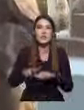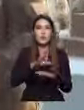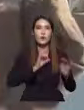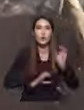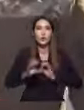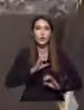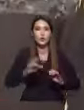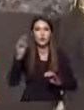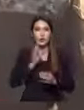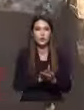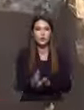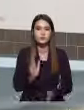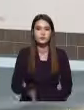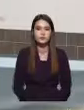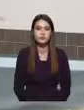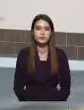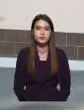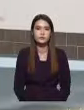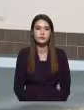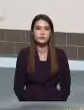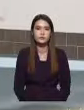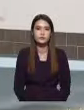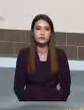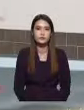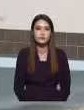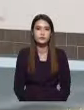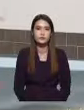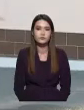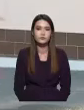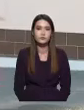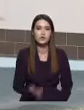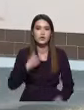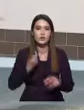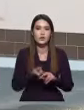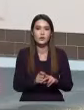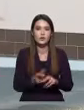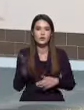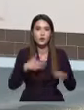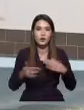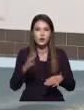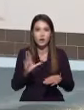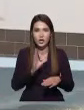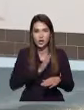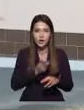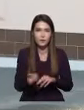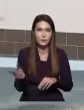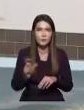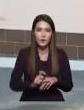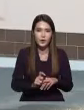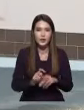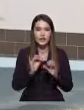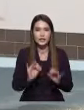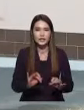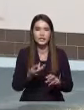университетіне жол тартпақ. Мен мына жерде әскер сапында жүріп, осы жаққа грантқа түскеніме өте қатты қуаныштымын. Және